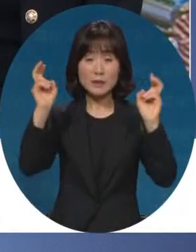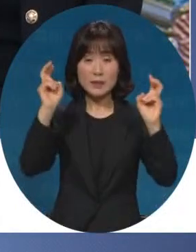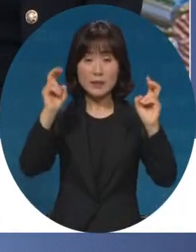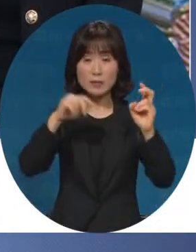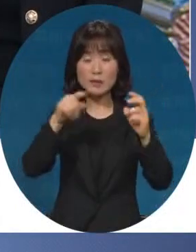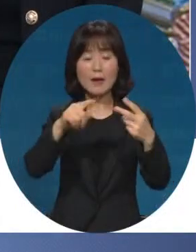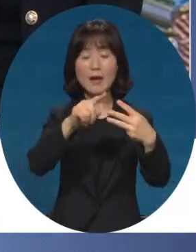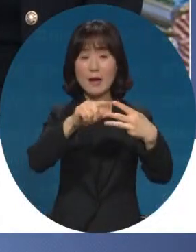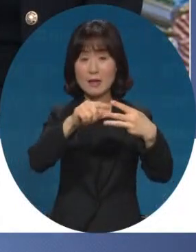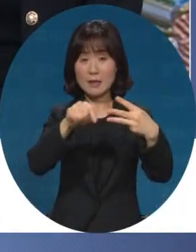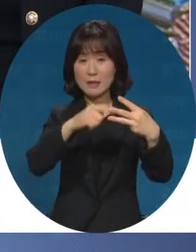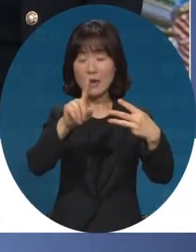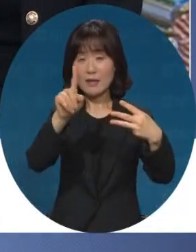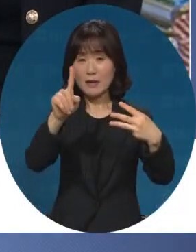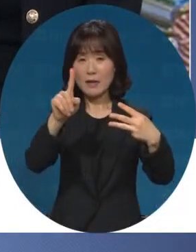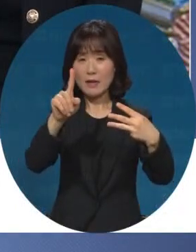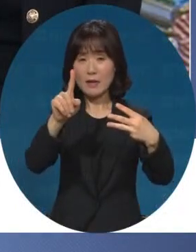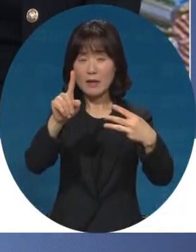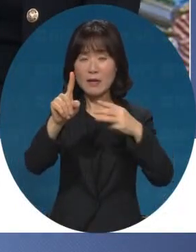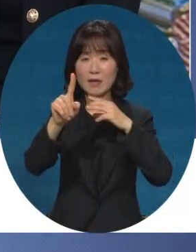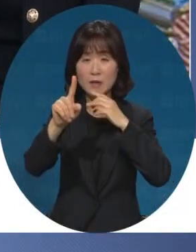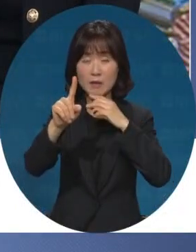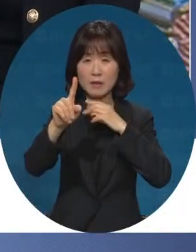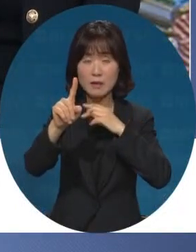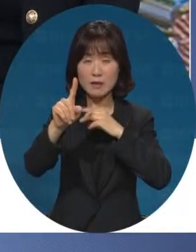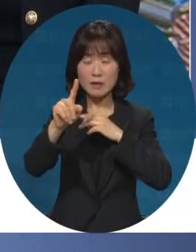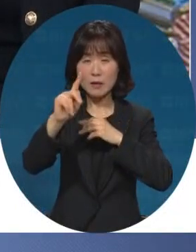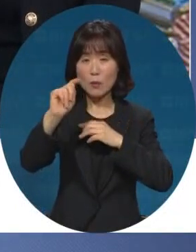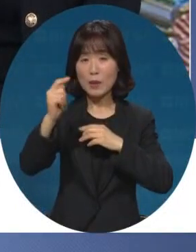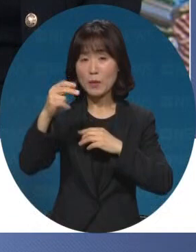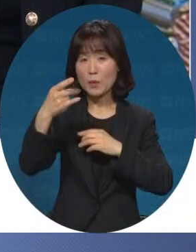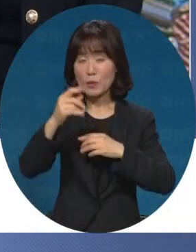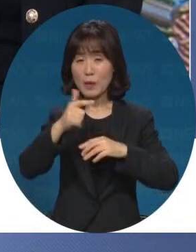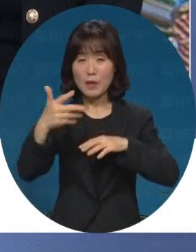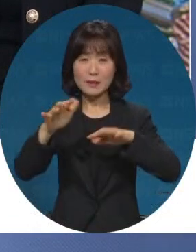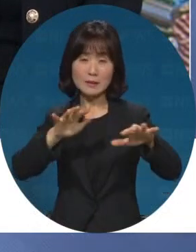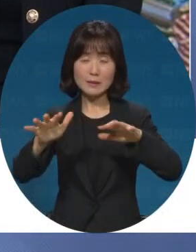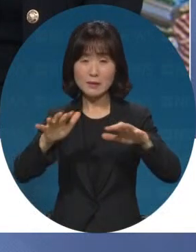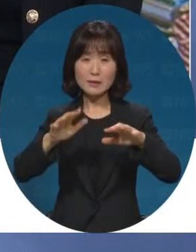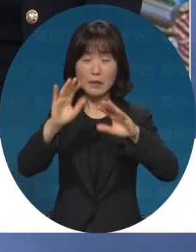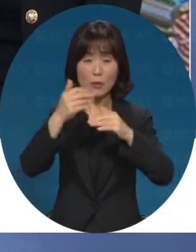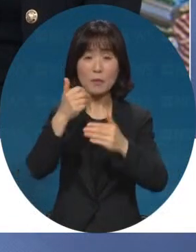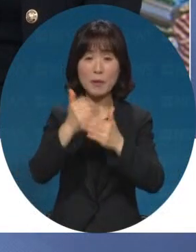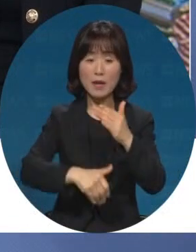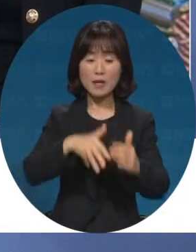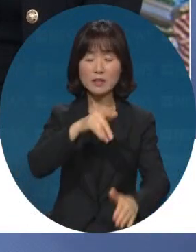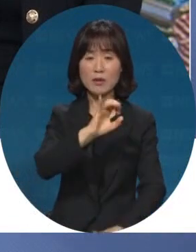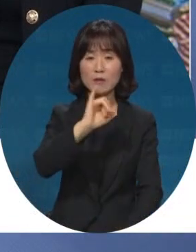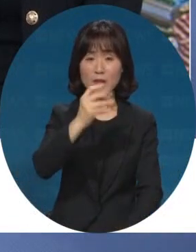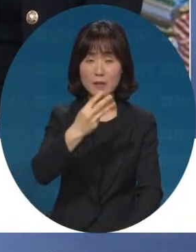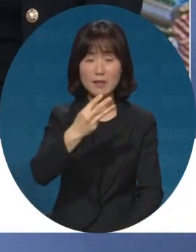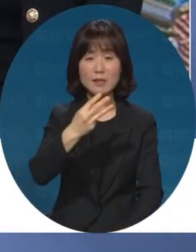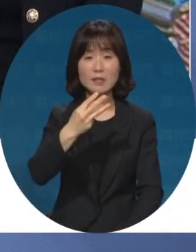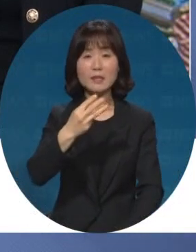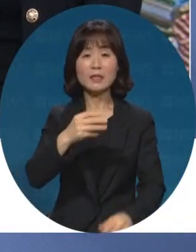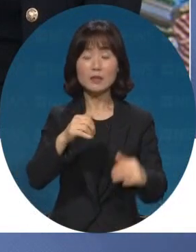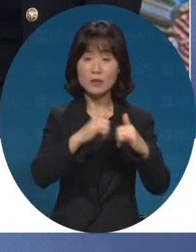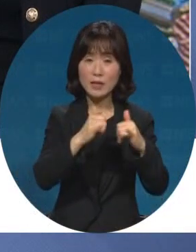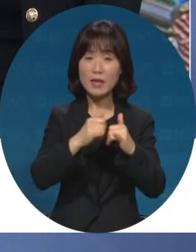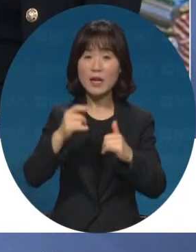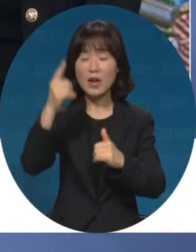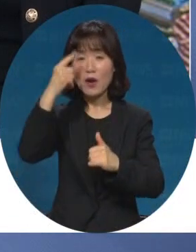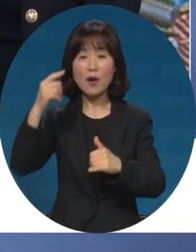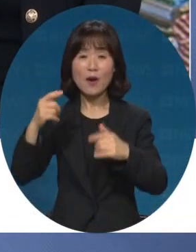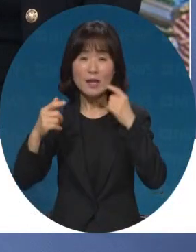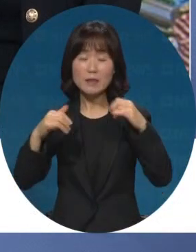한개의 출판사가 기술 관동 대지진 기술을 삭제했다고 볼 수 있고요 청일 전쟁이나 러일 전쟁에서 한반도가